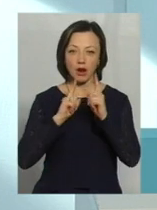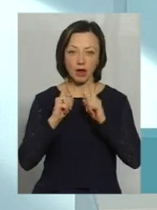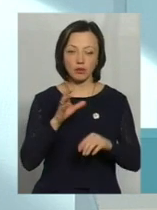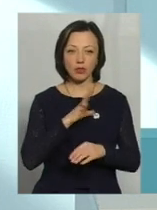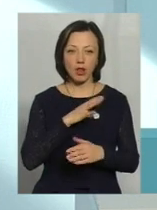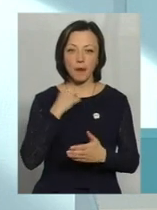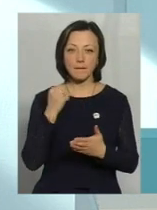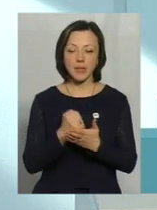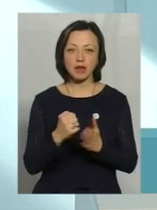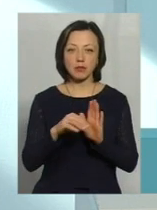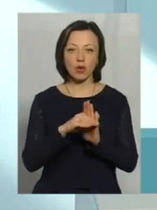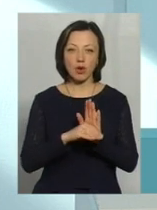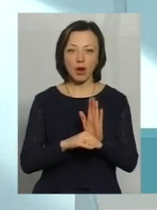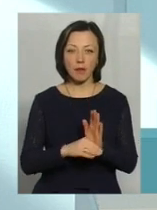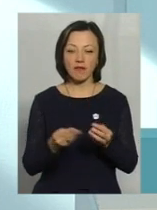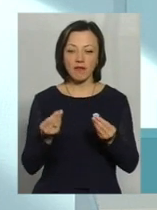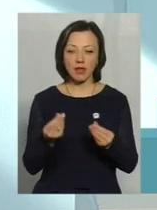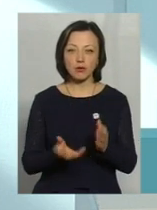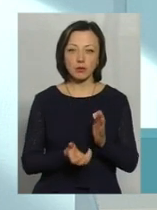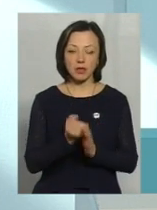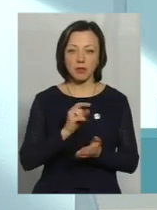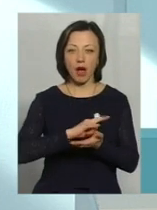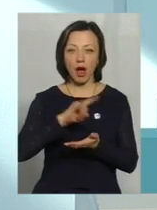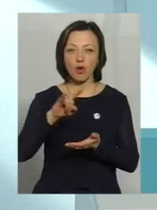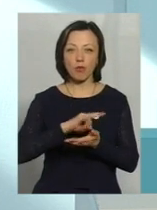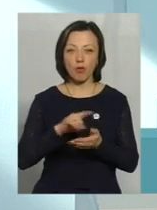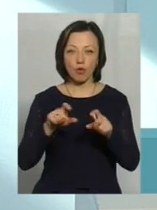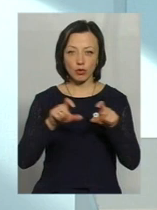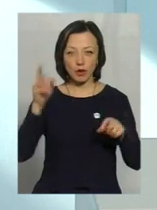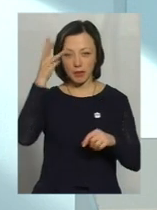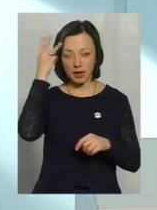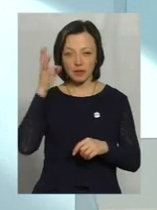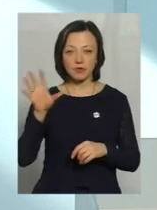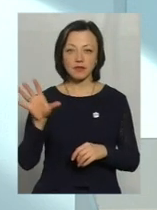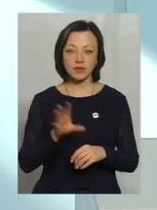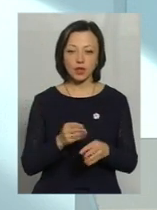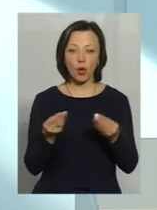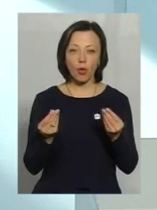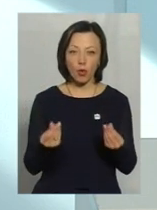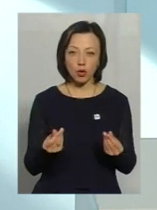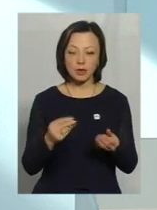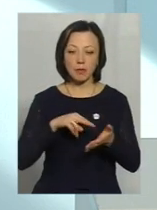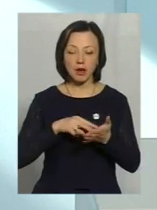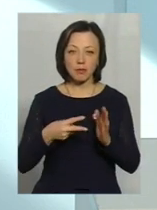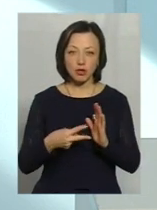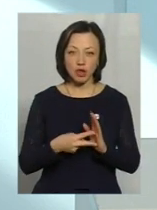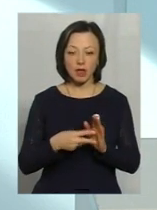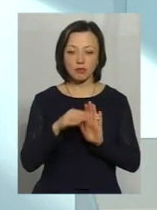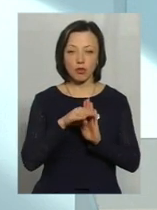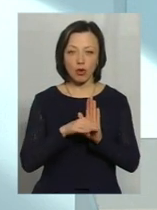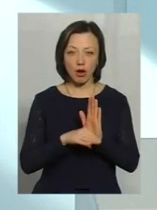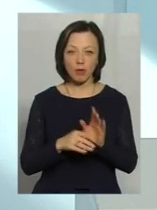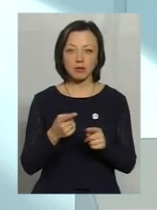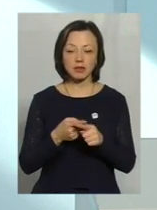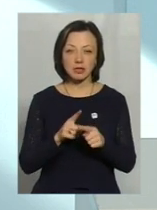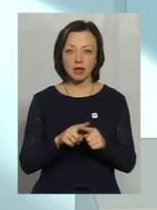була прийнята програма фінансової підтримки аеропорту Хмельницького. Всі кошти, які передбачалися програмою, ця